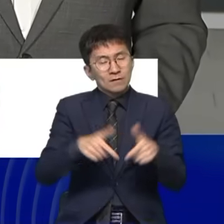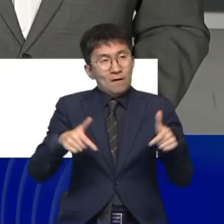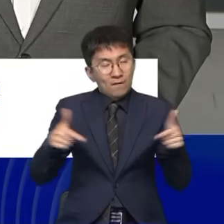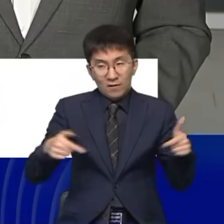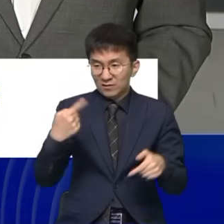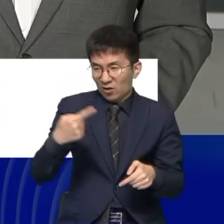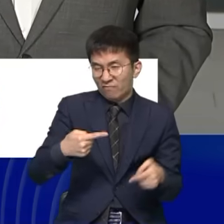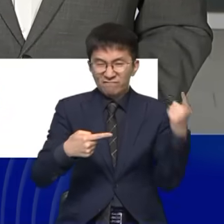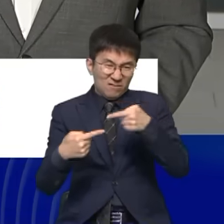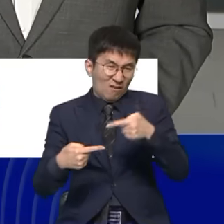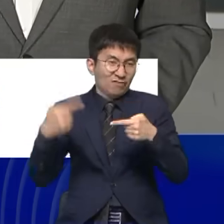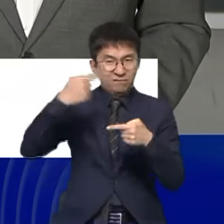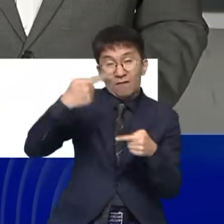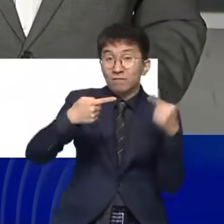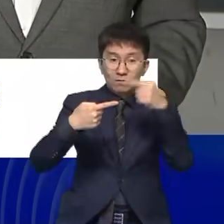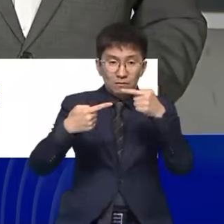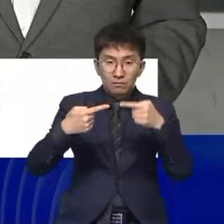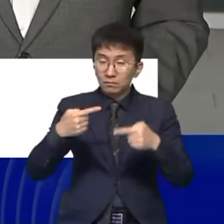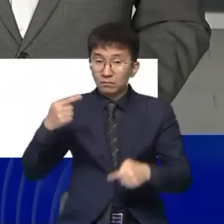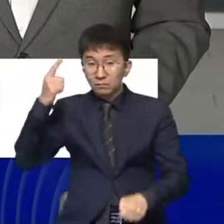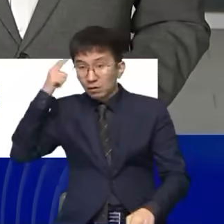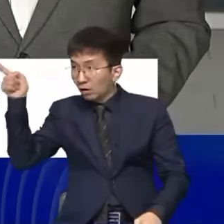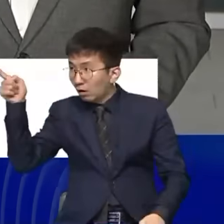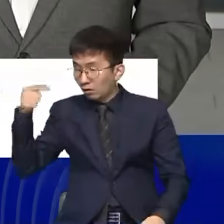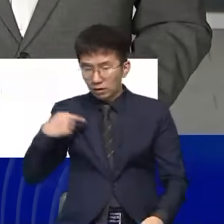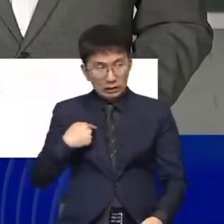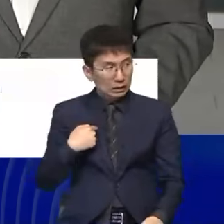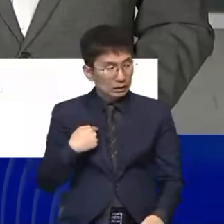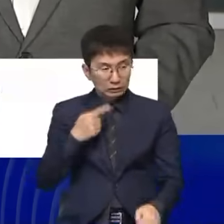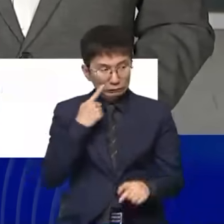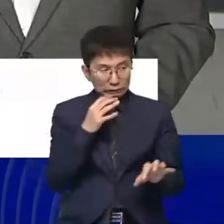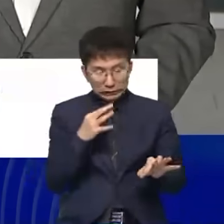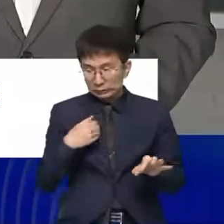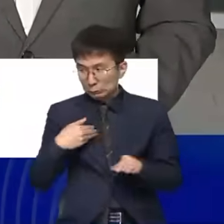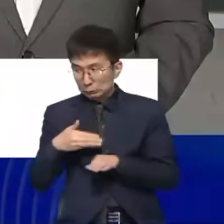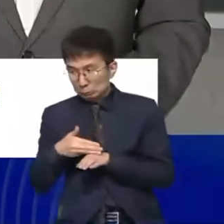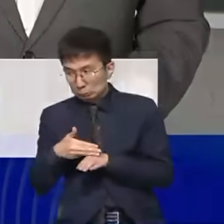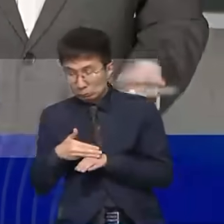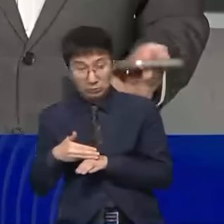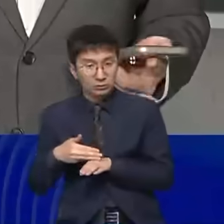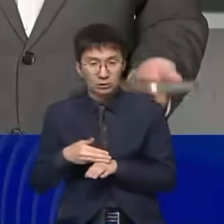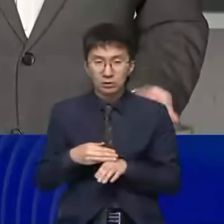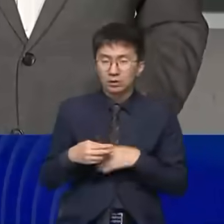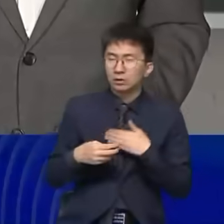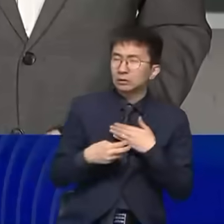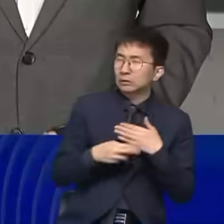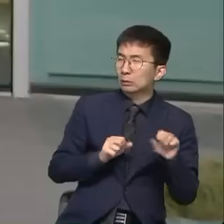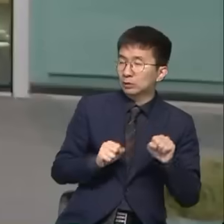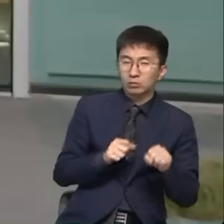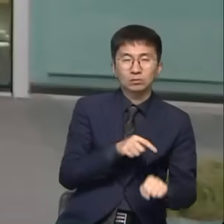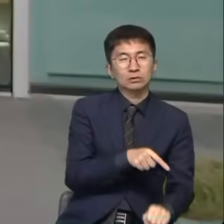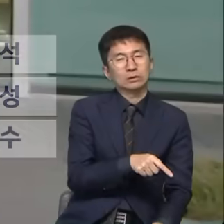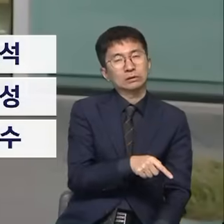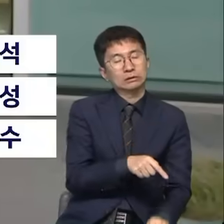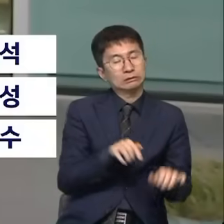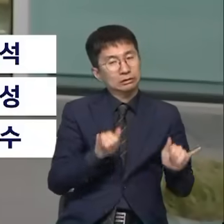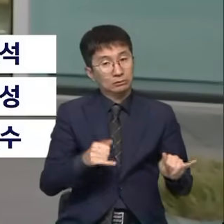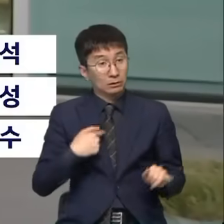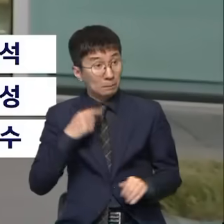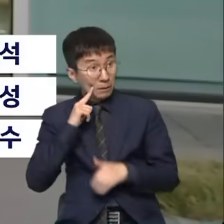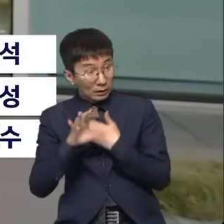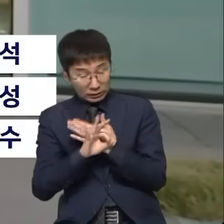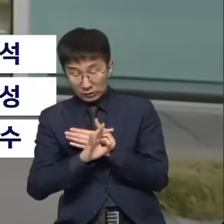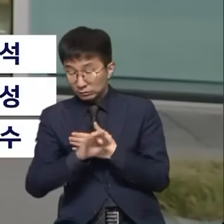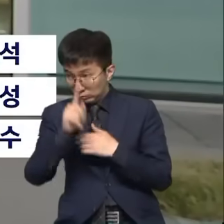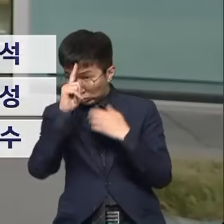속도 조절하는 분위기를 보이는 것도 의사들의 대응 수위에 영향을 미칠 걸로 보입니다. 하지만 정부의 일방적 발표가 현실로 벌어지면